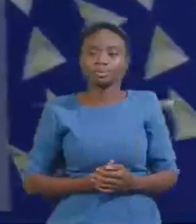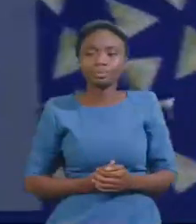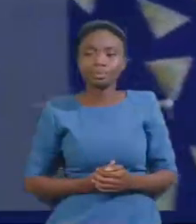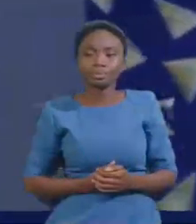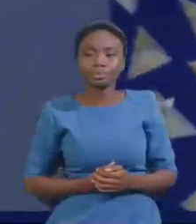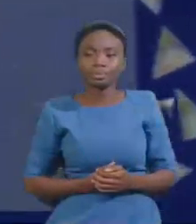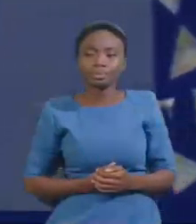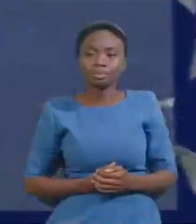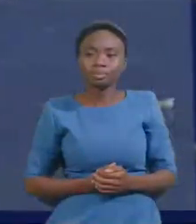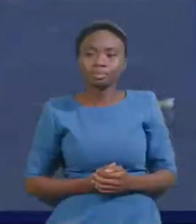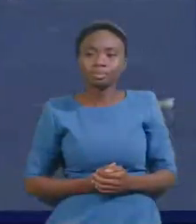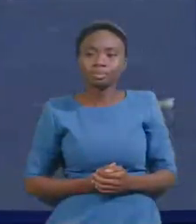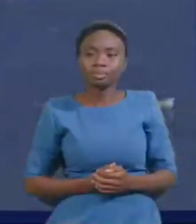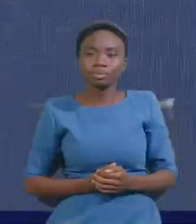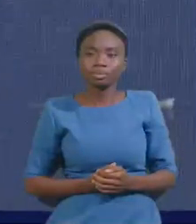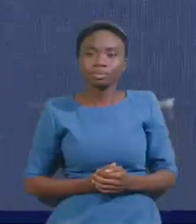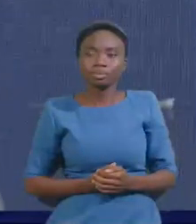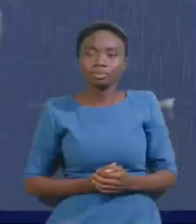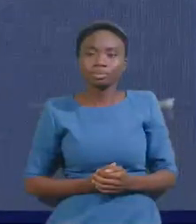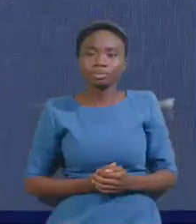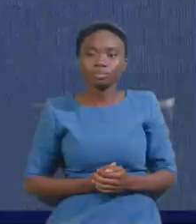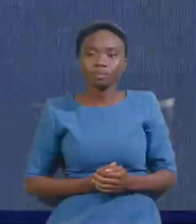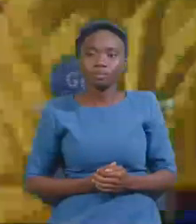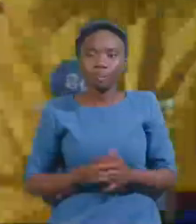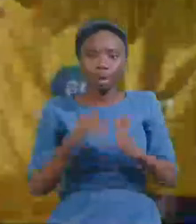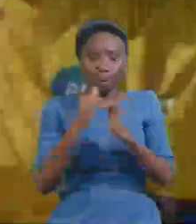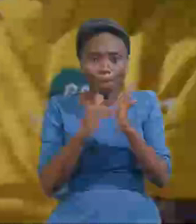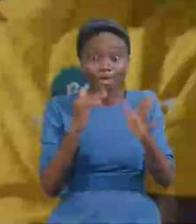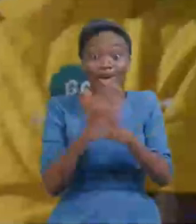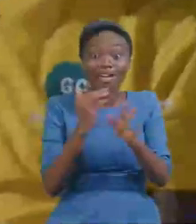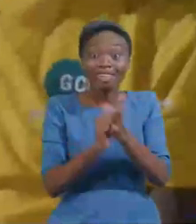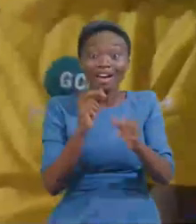Chaque fois que nous mentionnons son nom, il regarde dans notre direction.